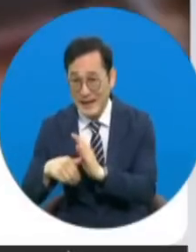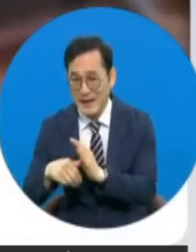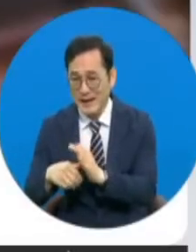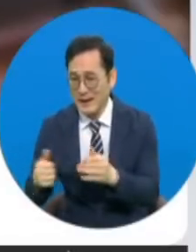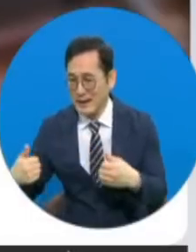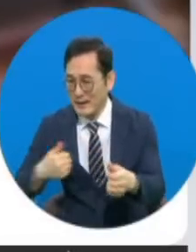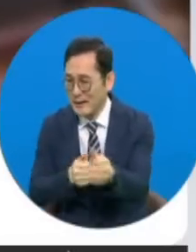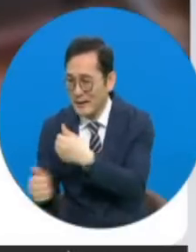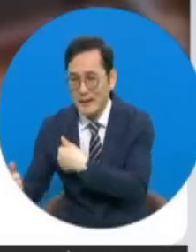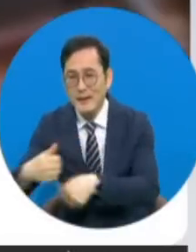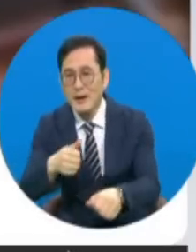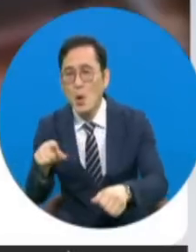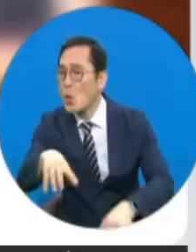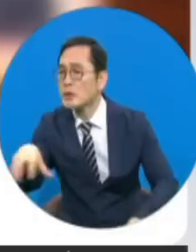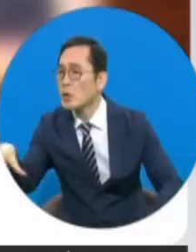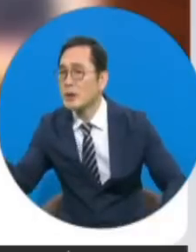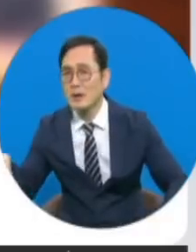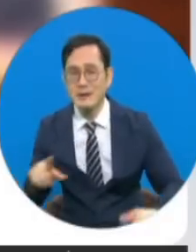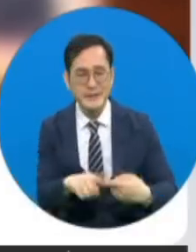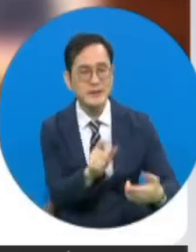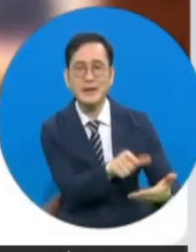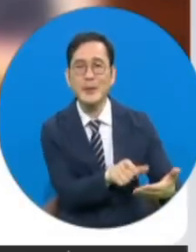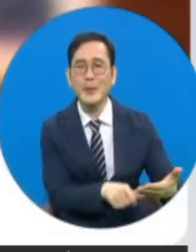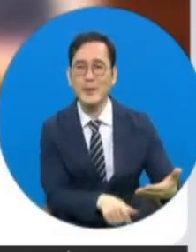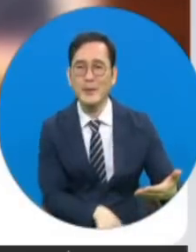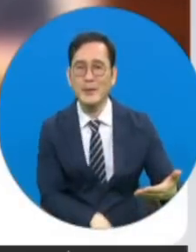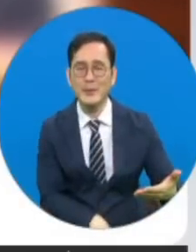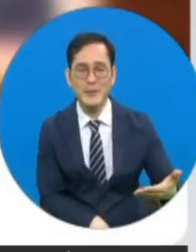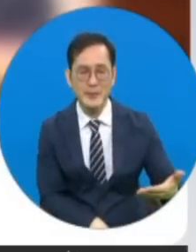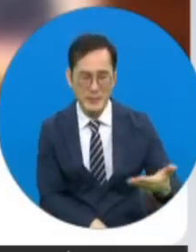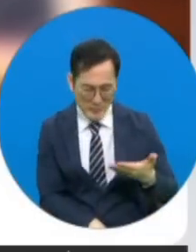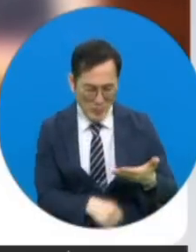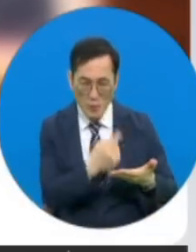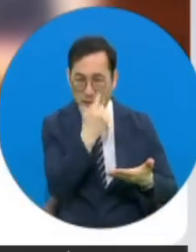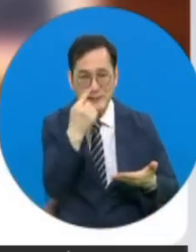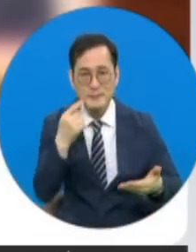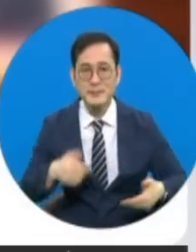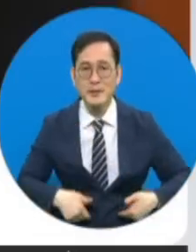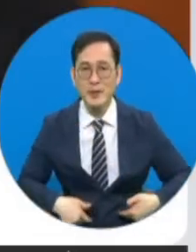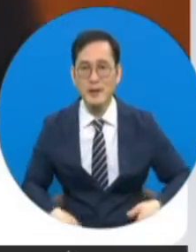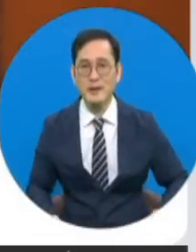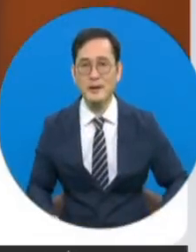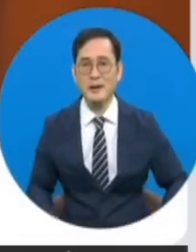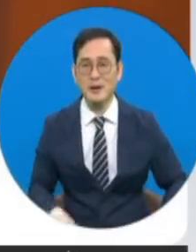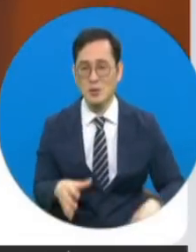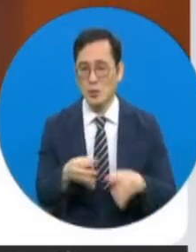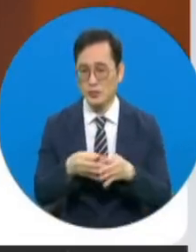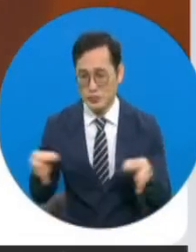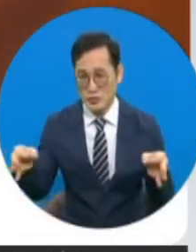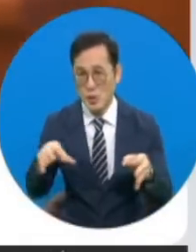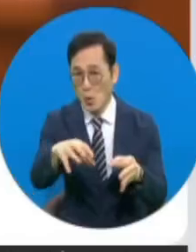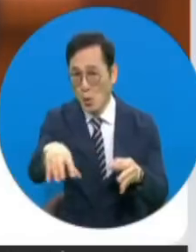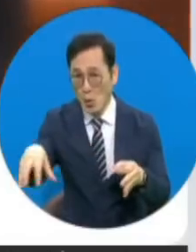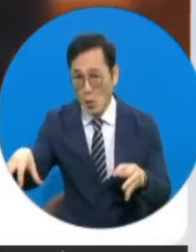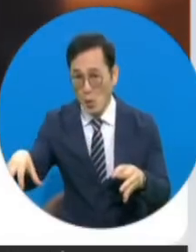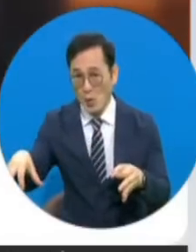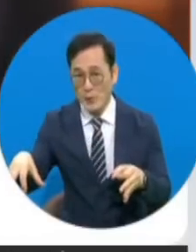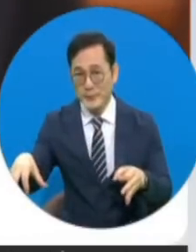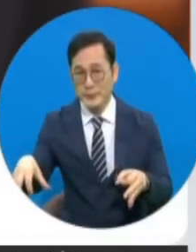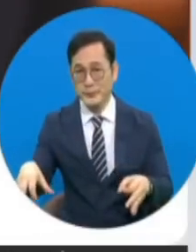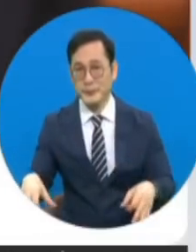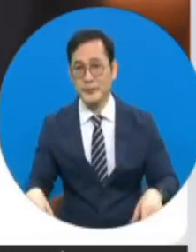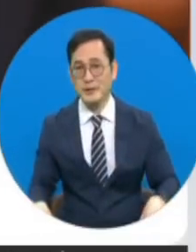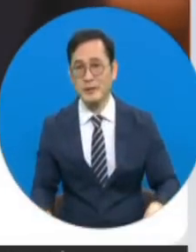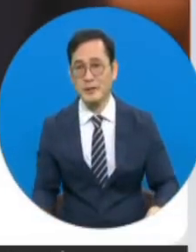동선을 파악하기 위한 거예요 그러면 그때 돈이 뿌려진 장소가 외계통의 위원장실 옆에 서예의실하고